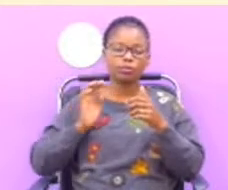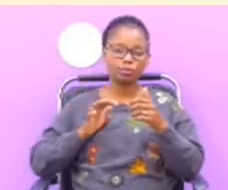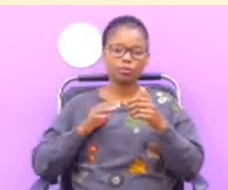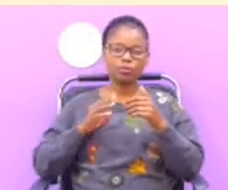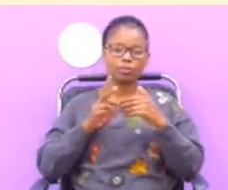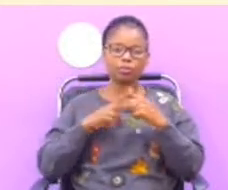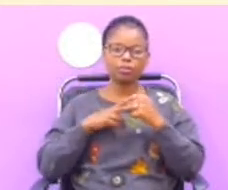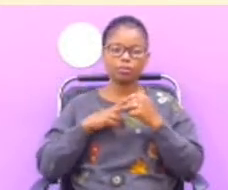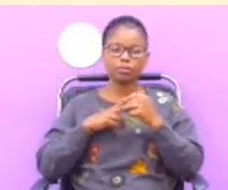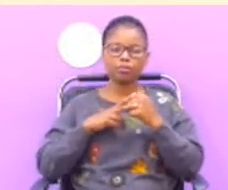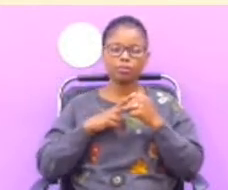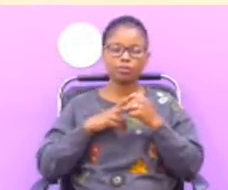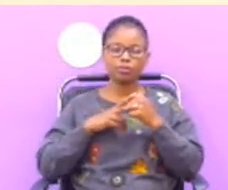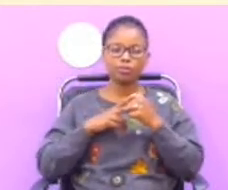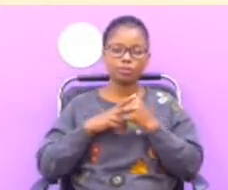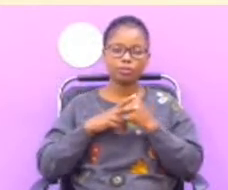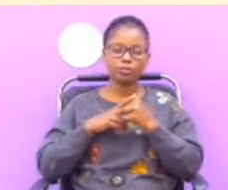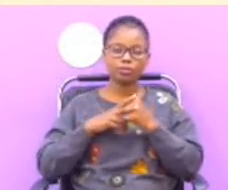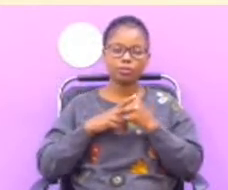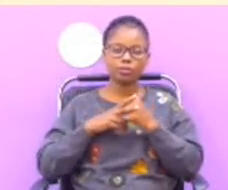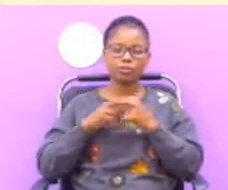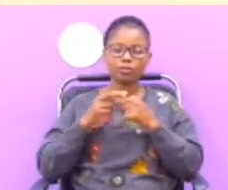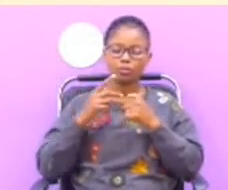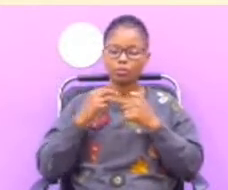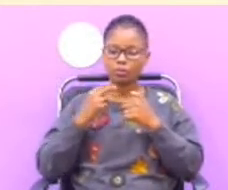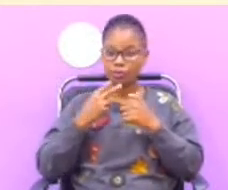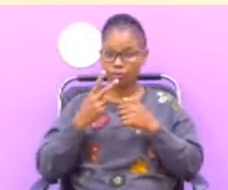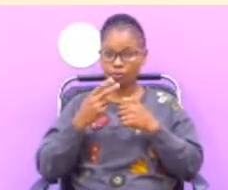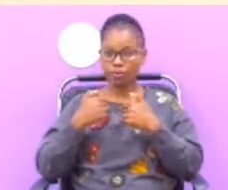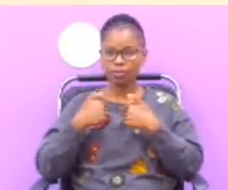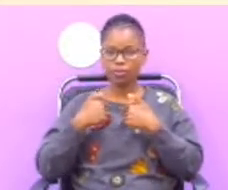Na girare pare nona aya. Uguo mareyamba.